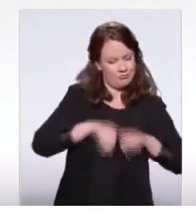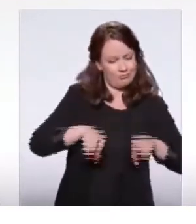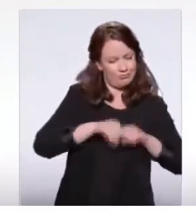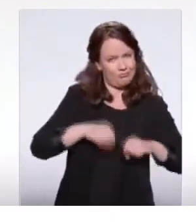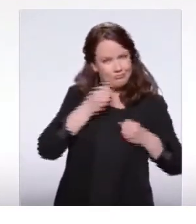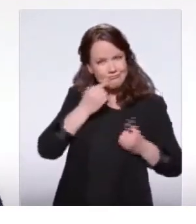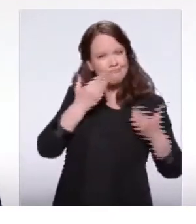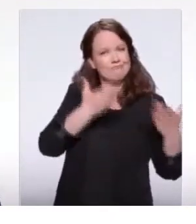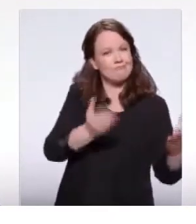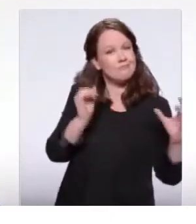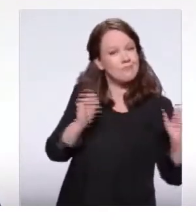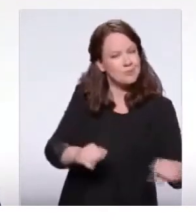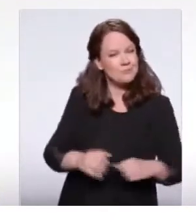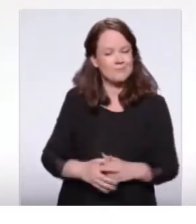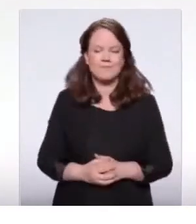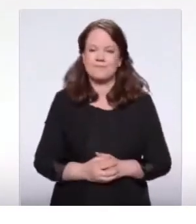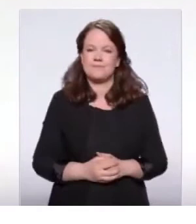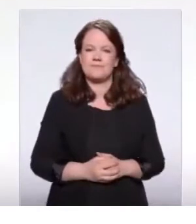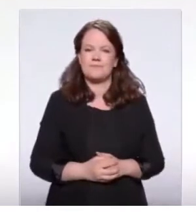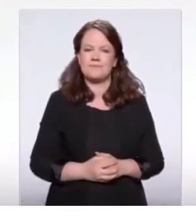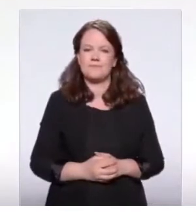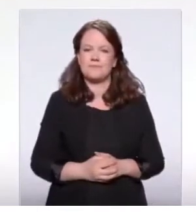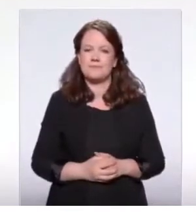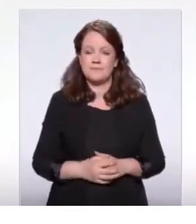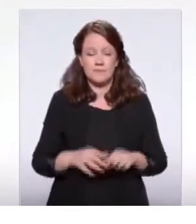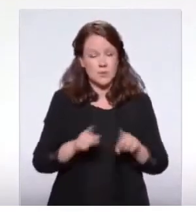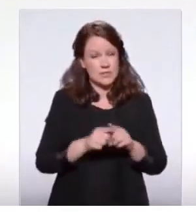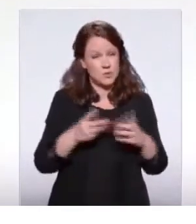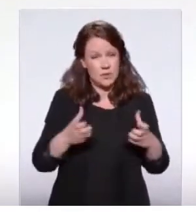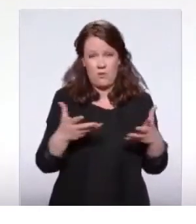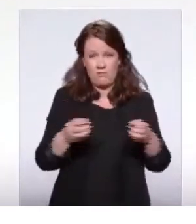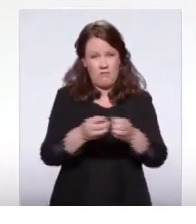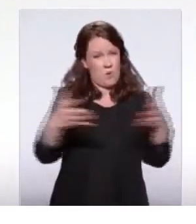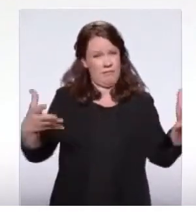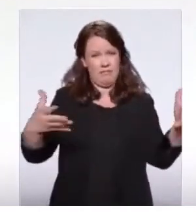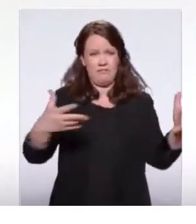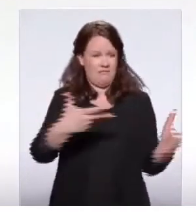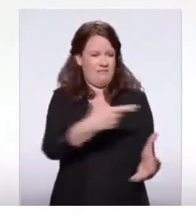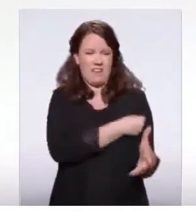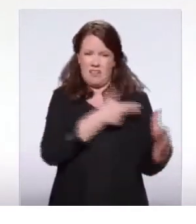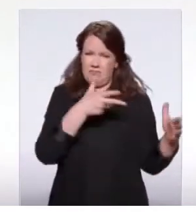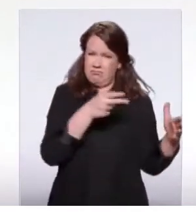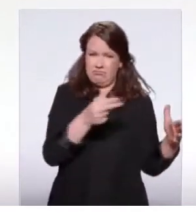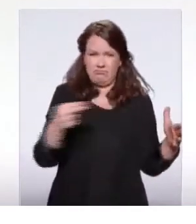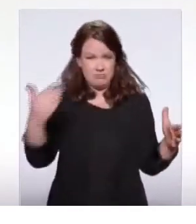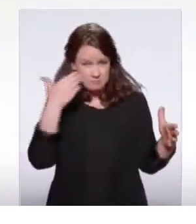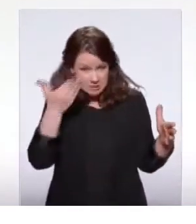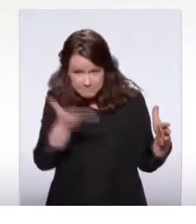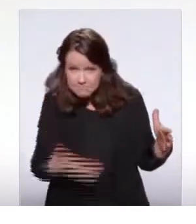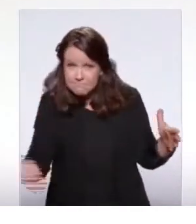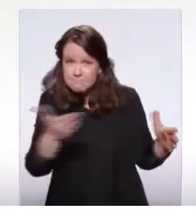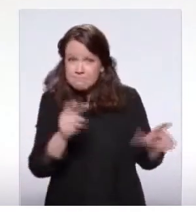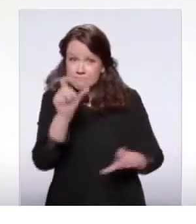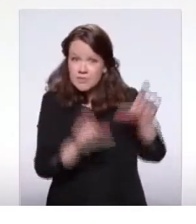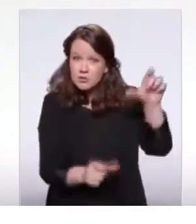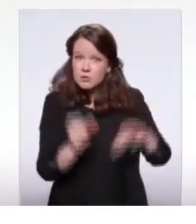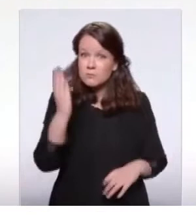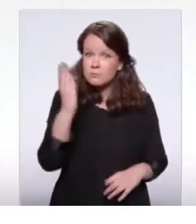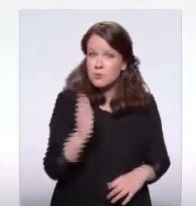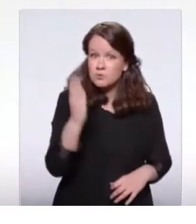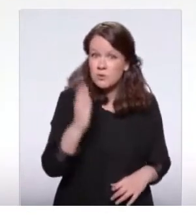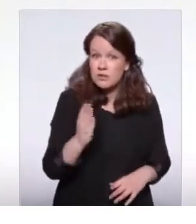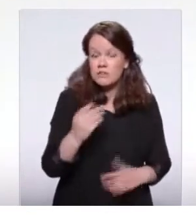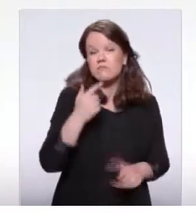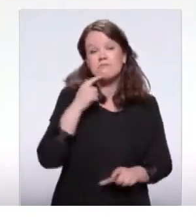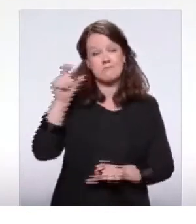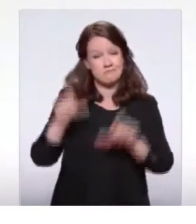Ensuite, c'est vacciner le plus vite possible tous ceux qui en ont le plus besoin, c'est-à-dire les